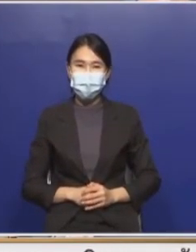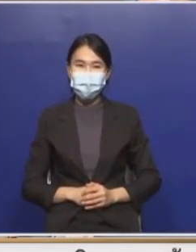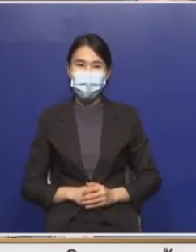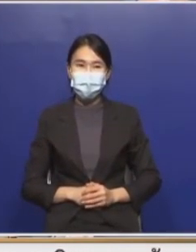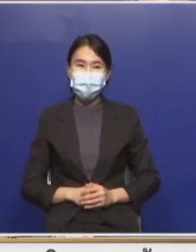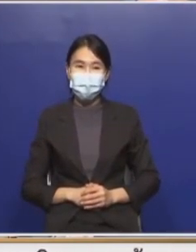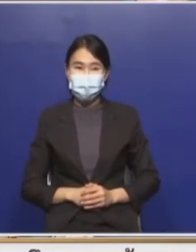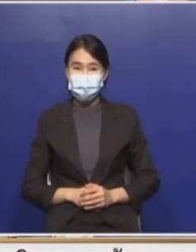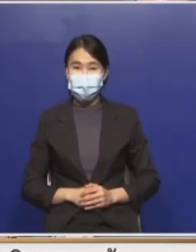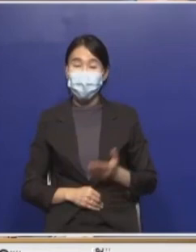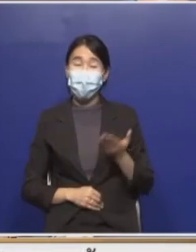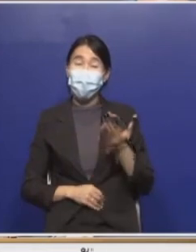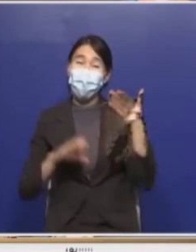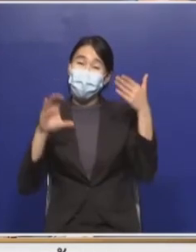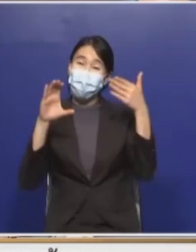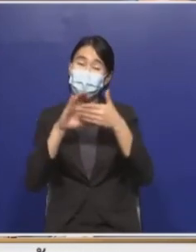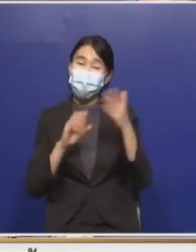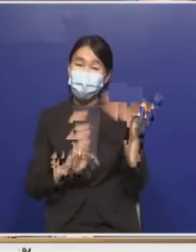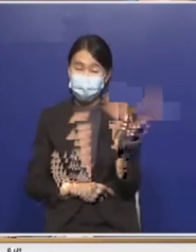ขอสไลด์หน่อยครับ